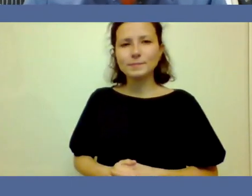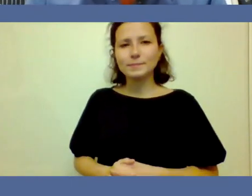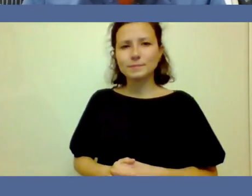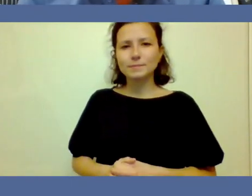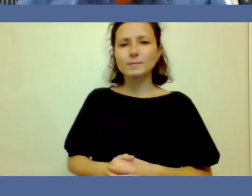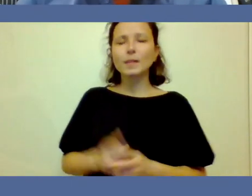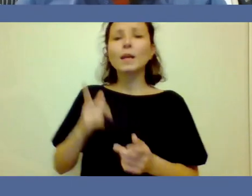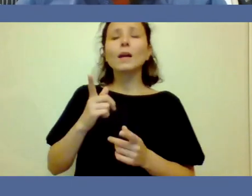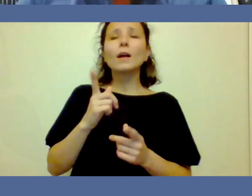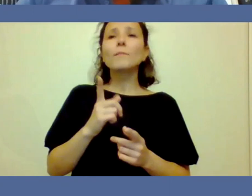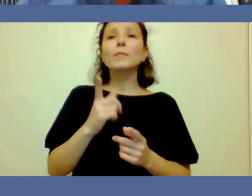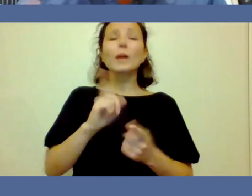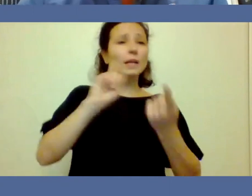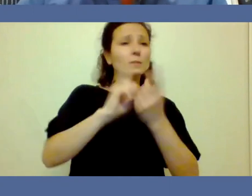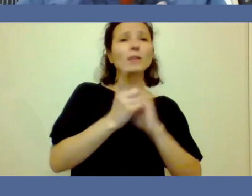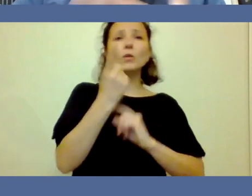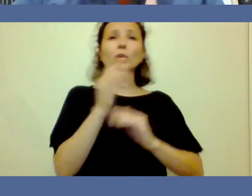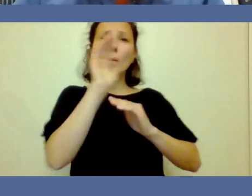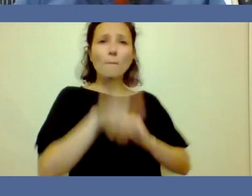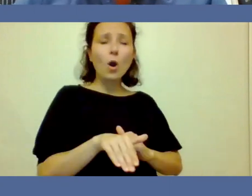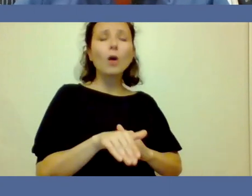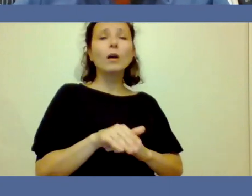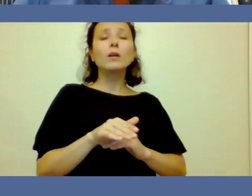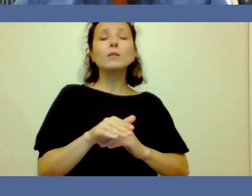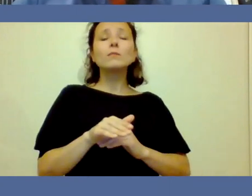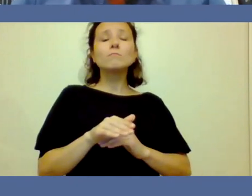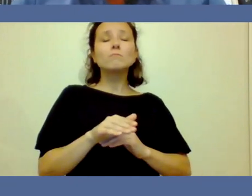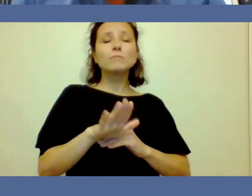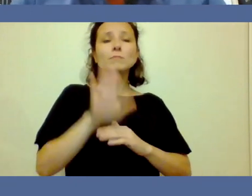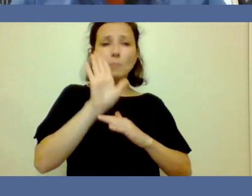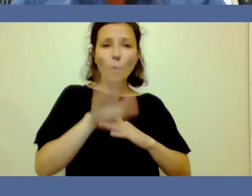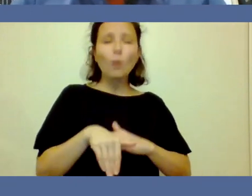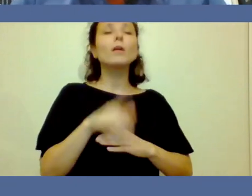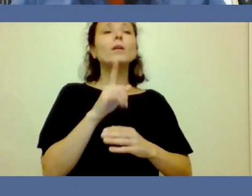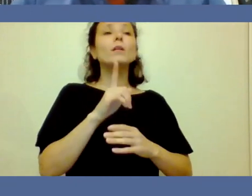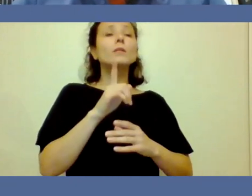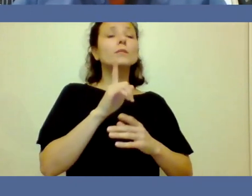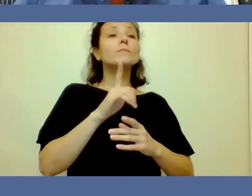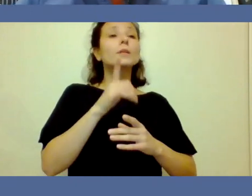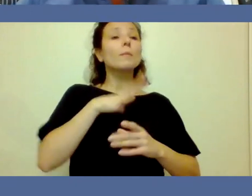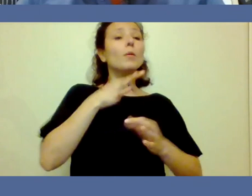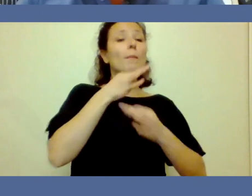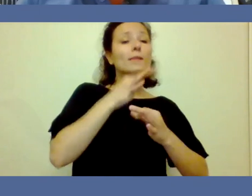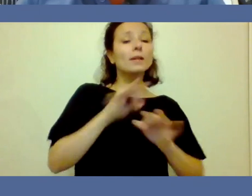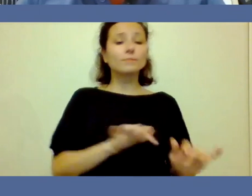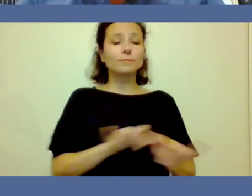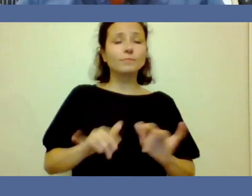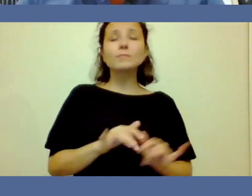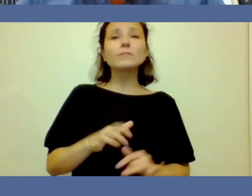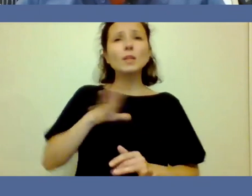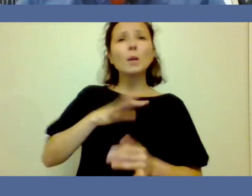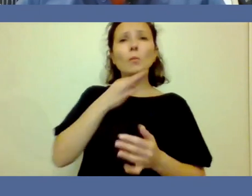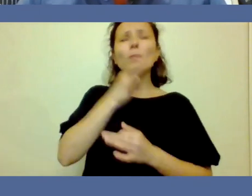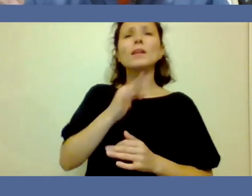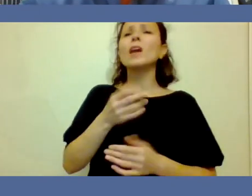spotkań, w pytaniach pod jednym ze spotkań, które się zakończyło, spotkań z panią, znalazłem takie pytanie. Jaką książkę ostatnio czytała Katarzyna